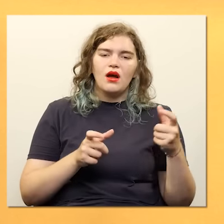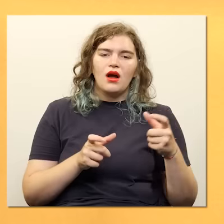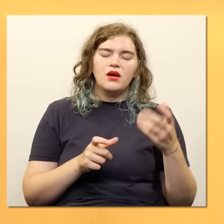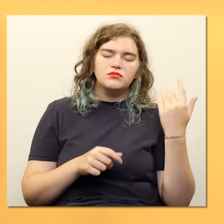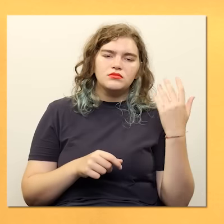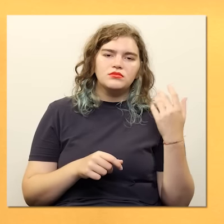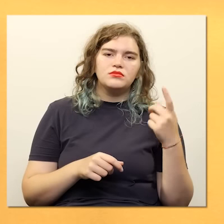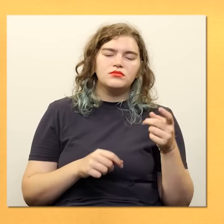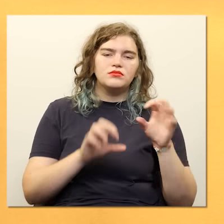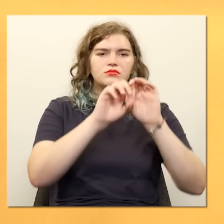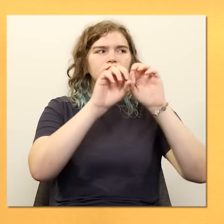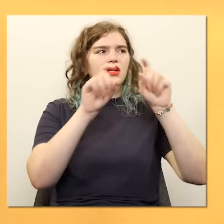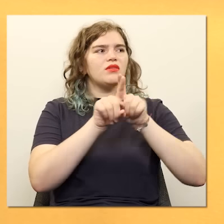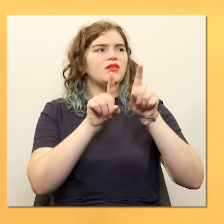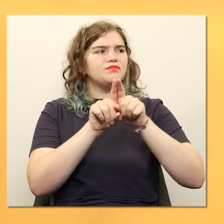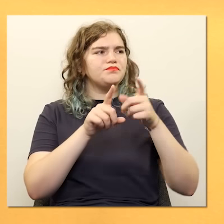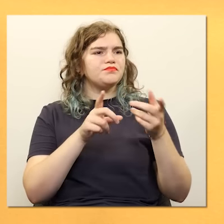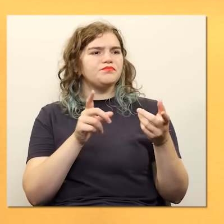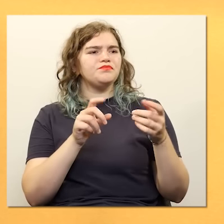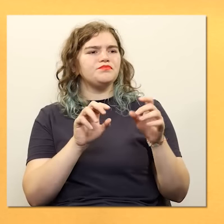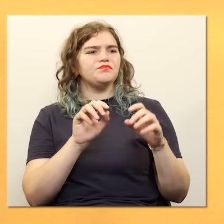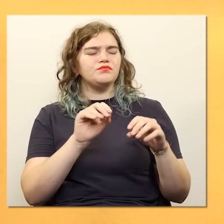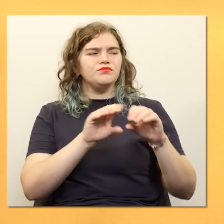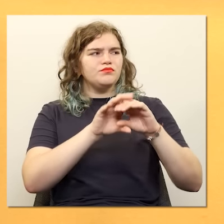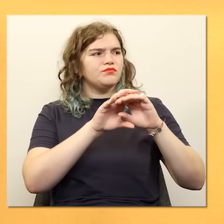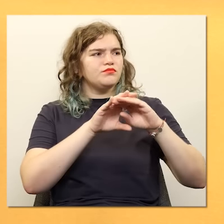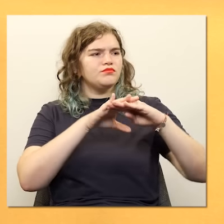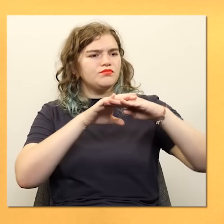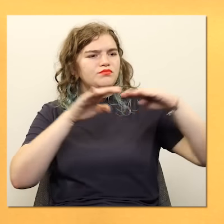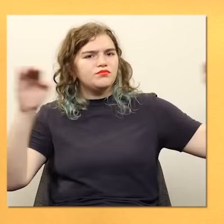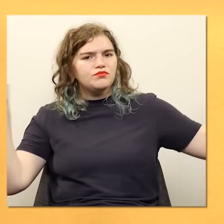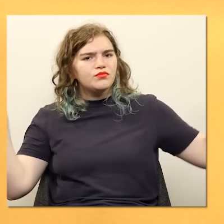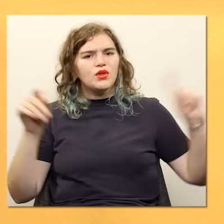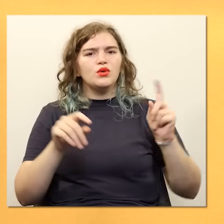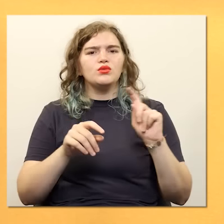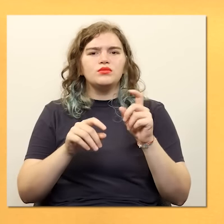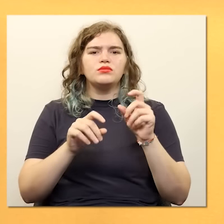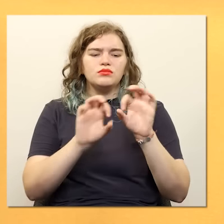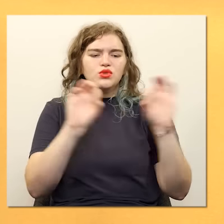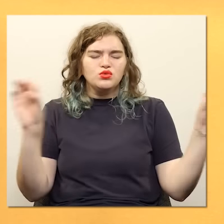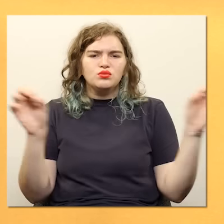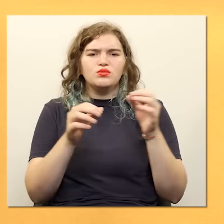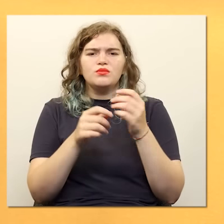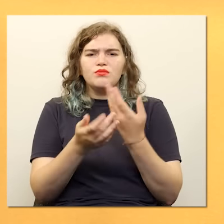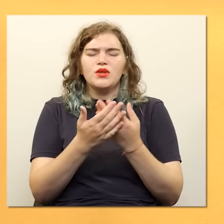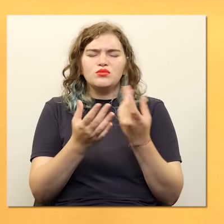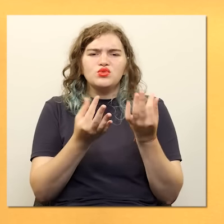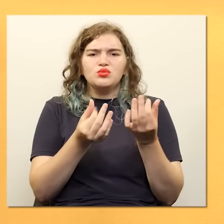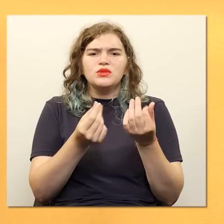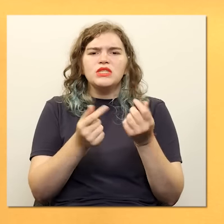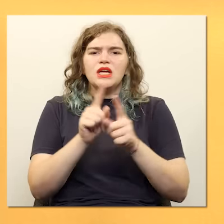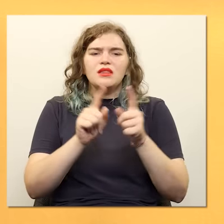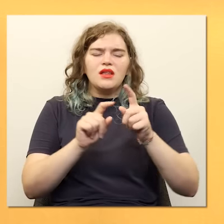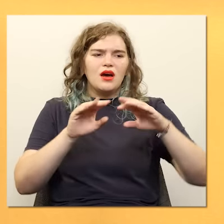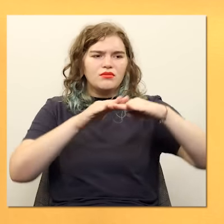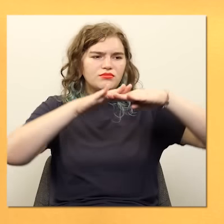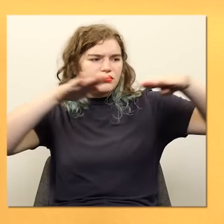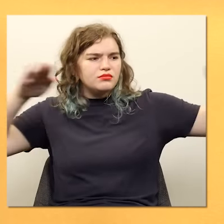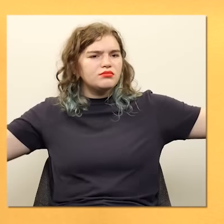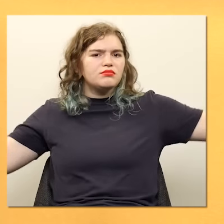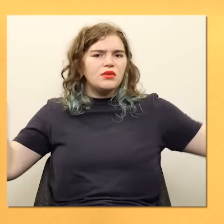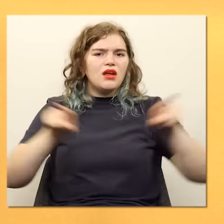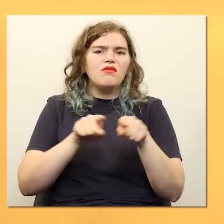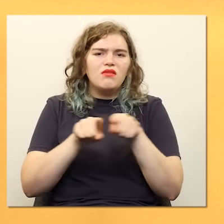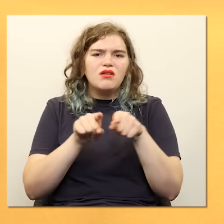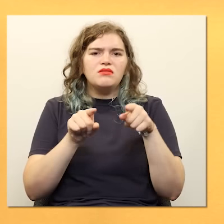respectivă era o bârnă dintr-un perete, în celălalt perete, nu rudă, ruda-i subțire. Bârna-i corn de casă,